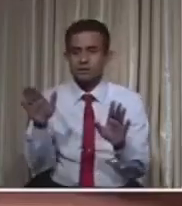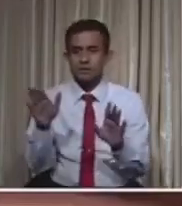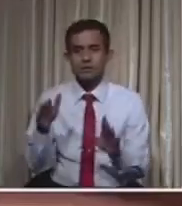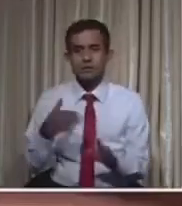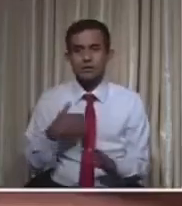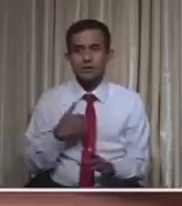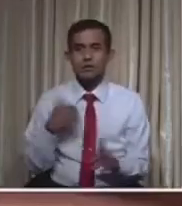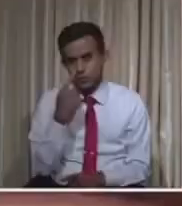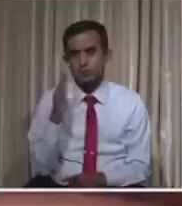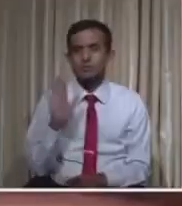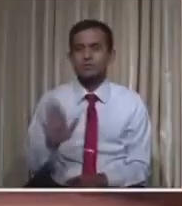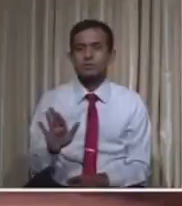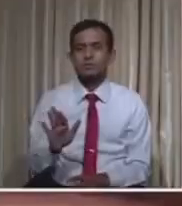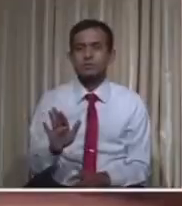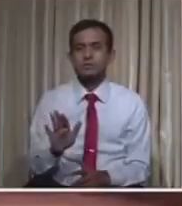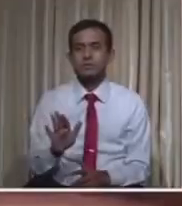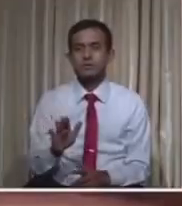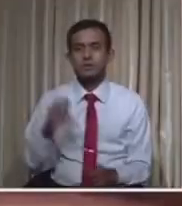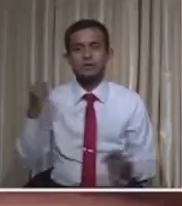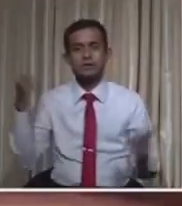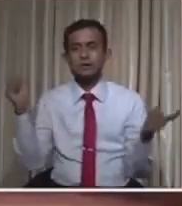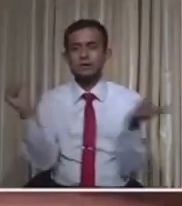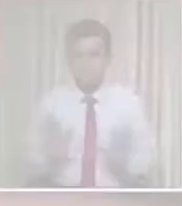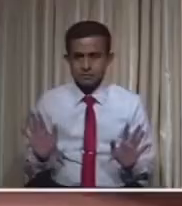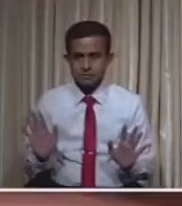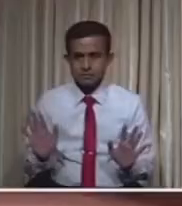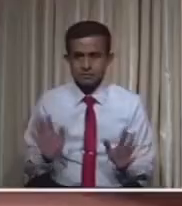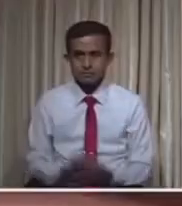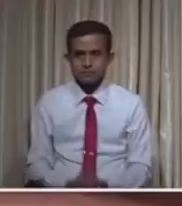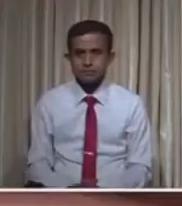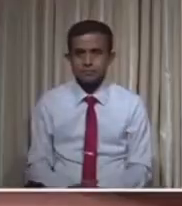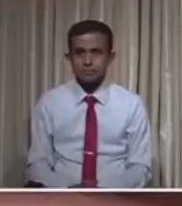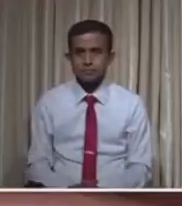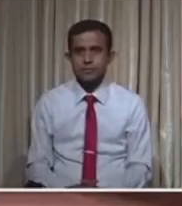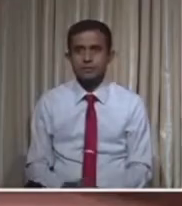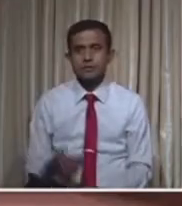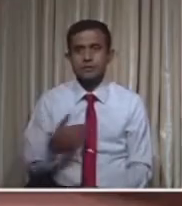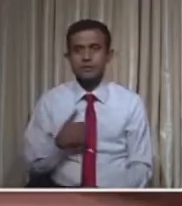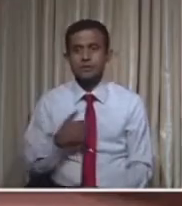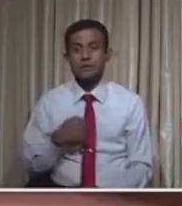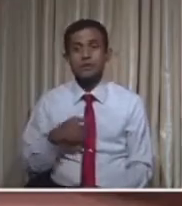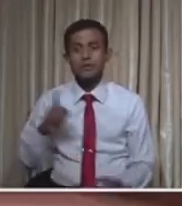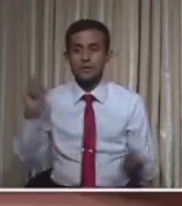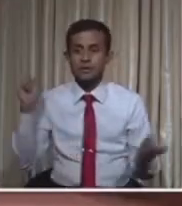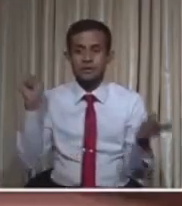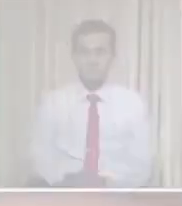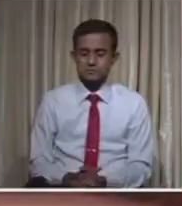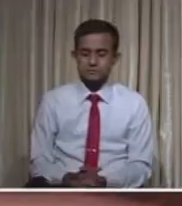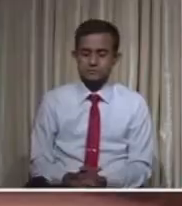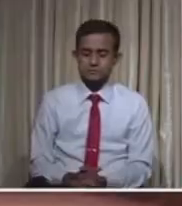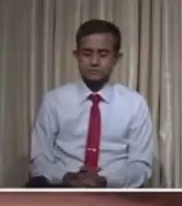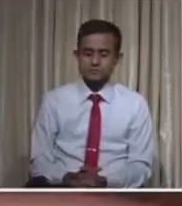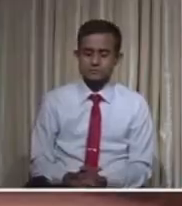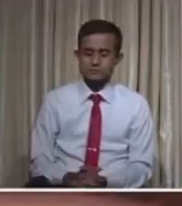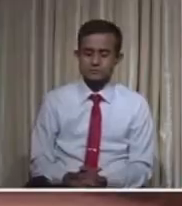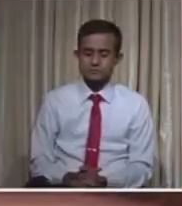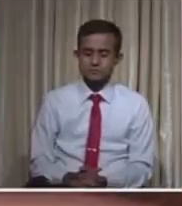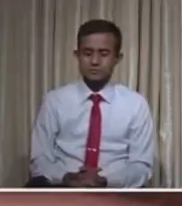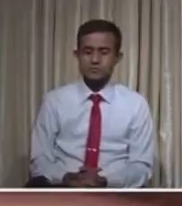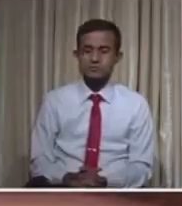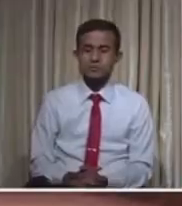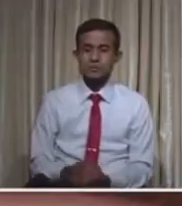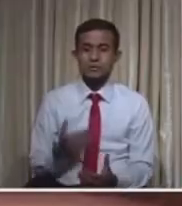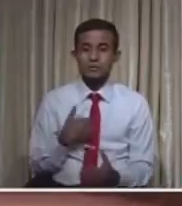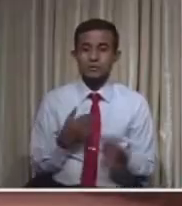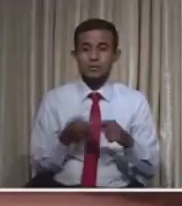අපි නම් ගැහුවොත් අනුකම්පා කරනවා. ඒ ගහගන්න ජාතිය මිනිස්සු නෙවෙයි අපි. ඒක නිසා අපි ගැහුවොත් ඔය කියන විදිහට නෙවෙයි ගහන්නේ වෙන විදිහකට. මම